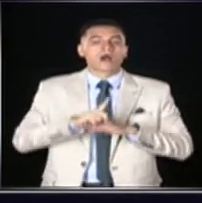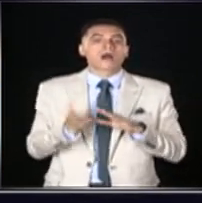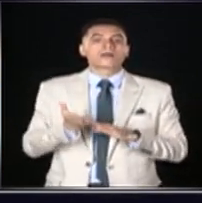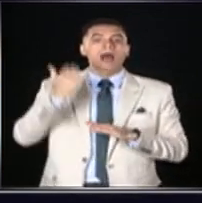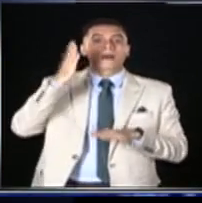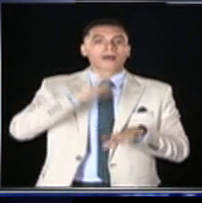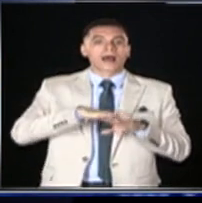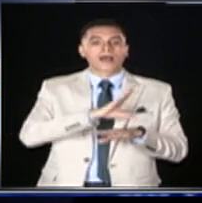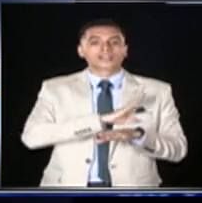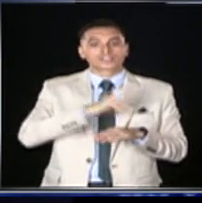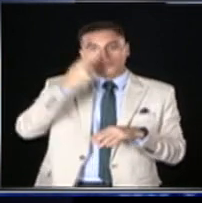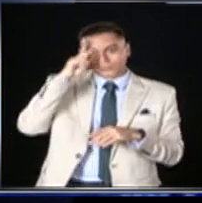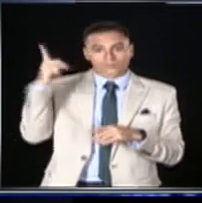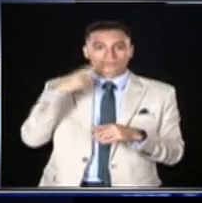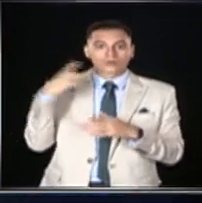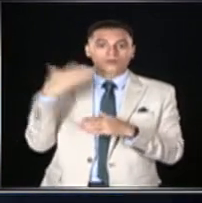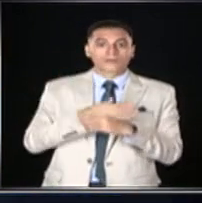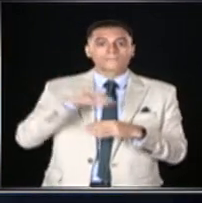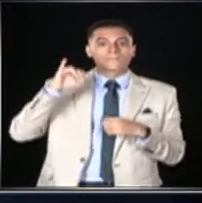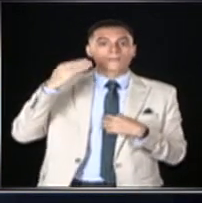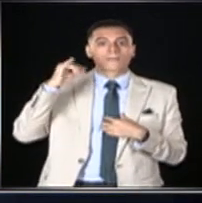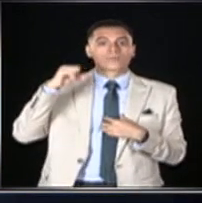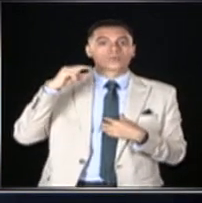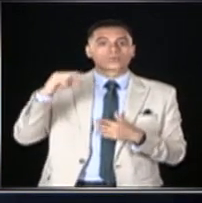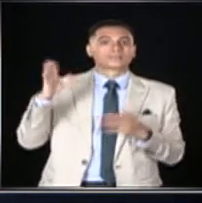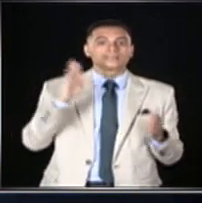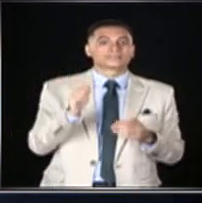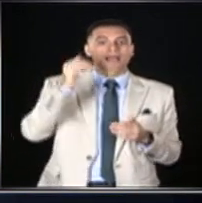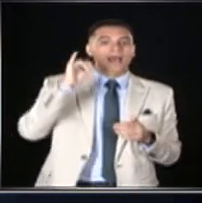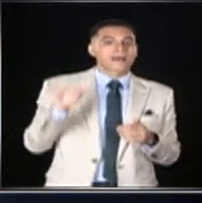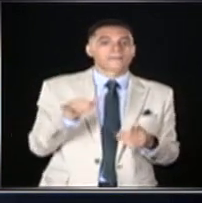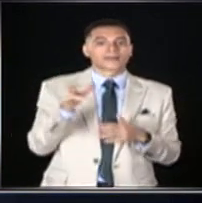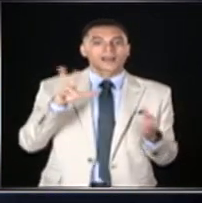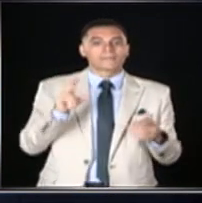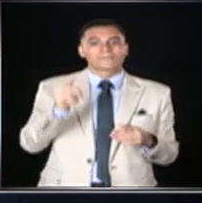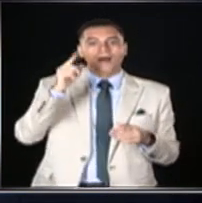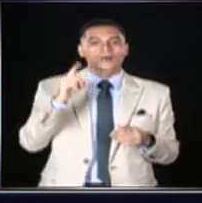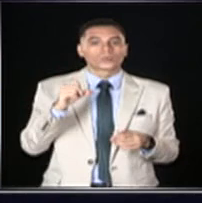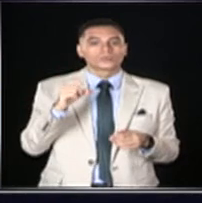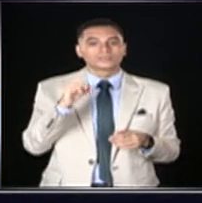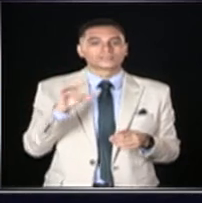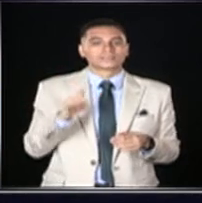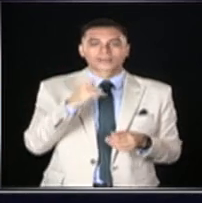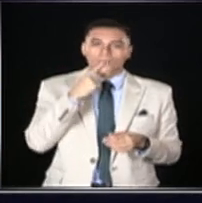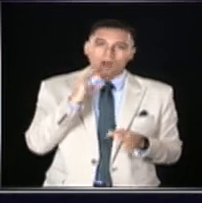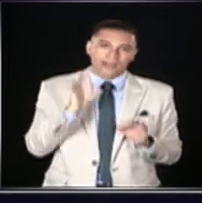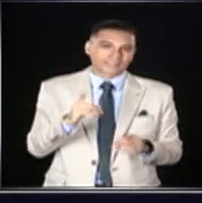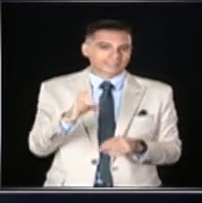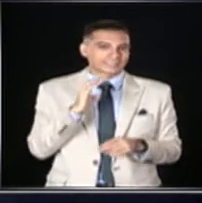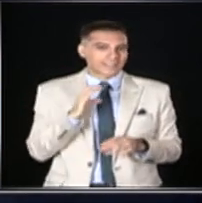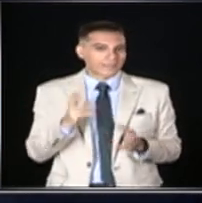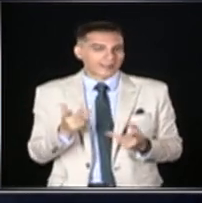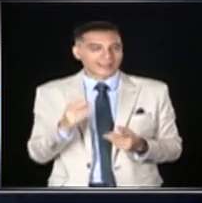للقوات المسلحة محمود سامي البارودي. دي طبعاً يا ملك إجابة إيه؟ غير صحيح. لا، إجابة